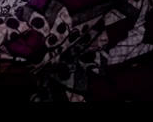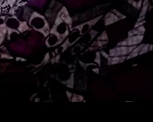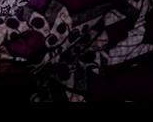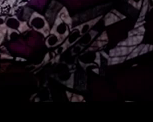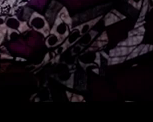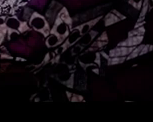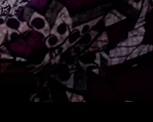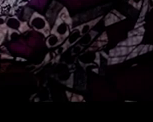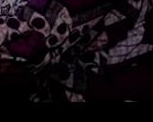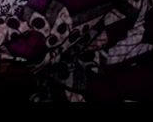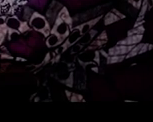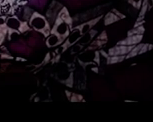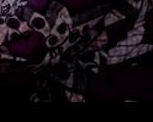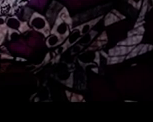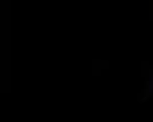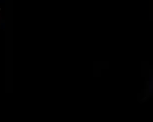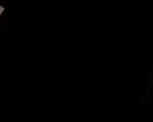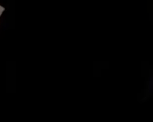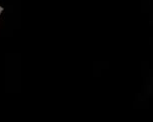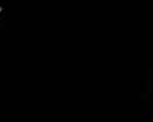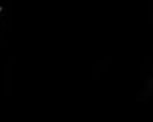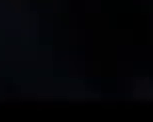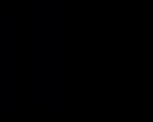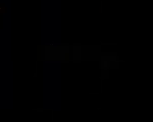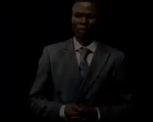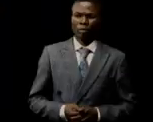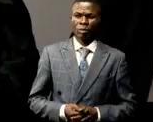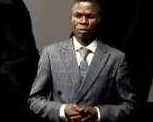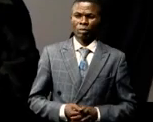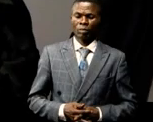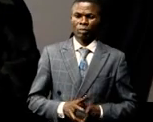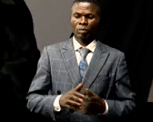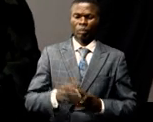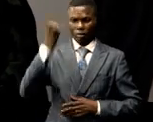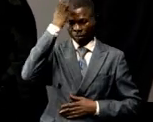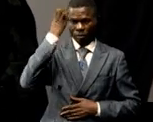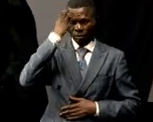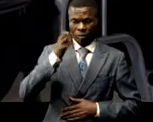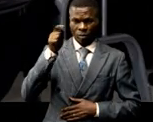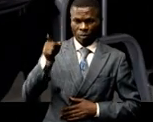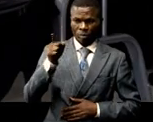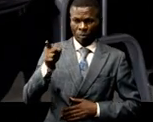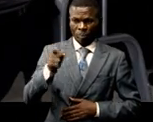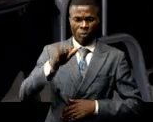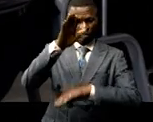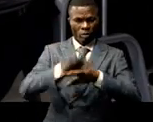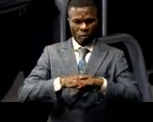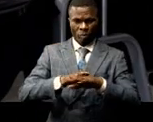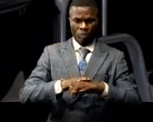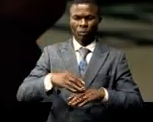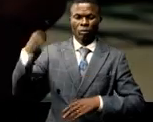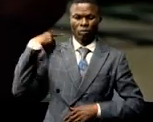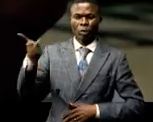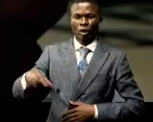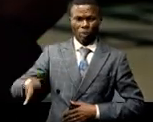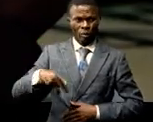ont été conviés à échanger avec les gouverneurs militaires de cette province. Le général Constant Ndima Kogba a invité ces élus provinciaux, bien